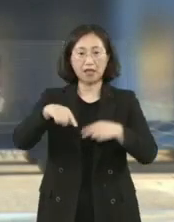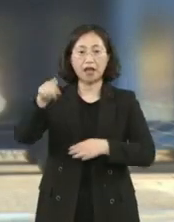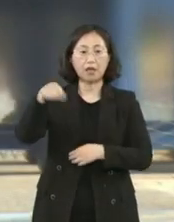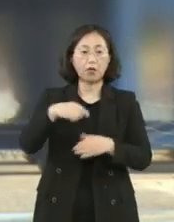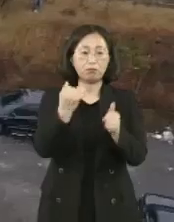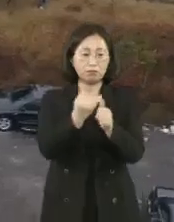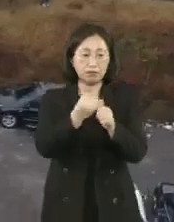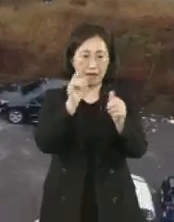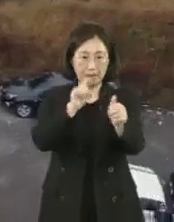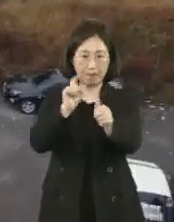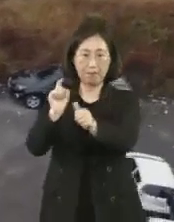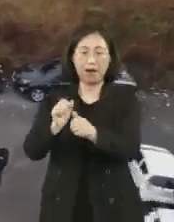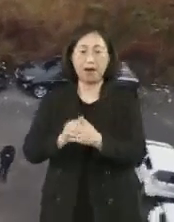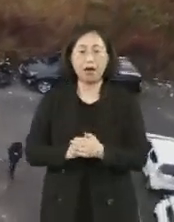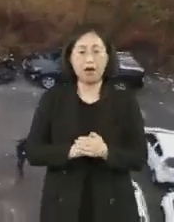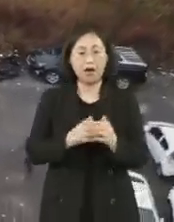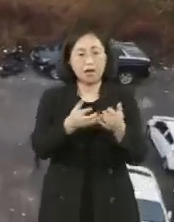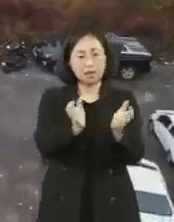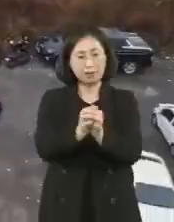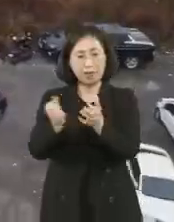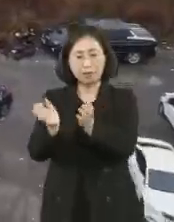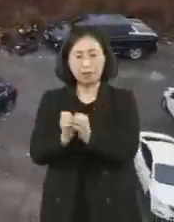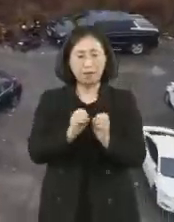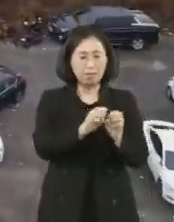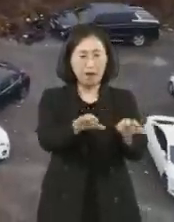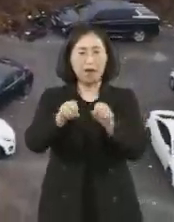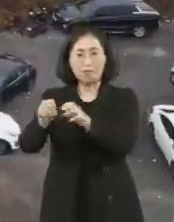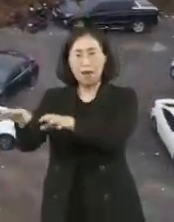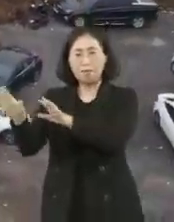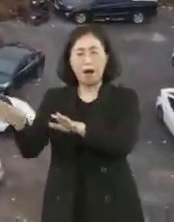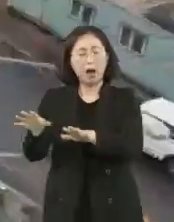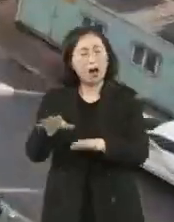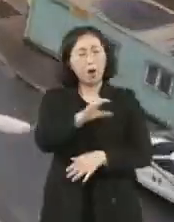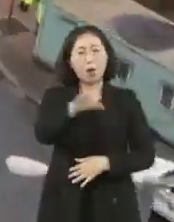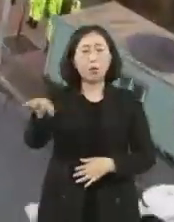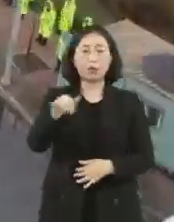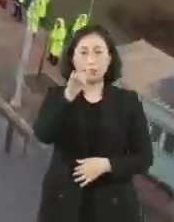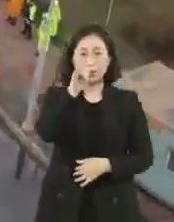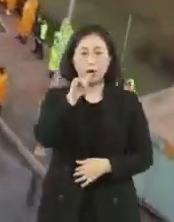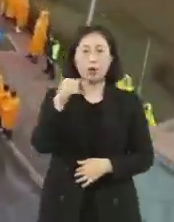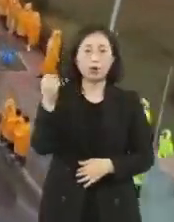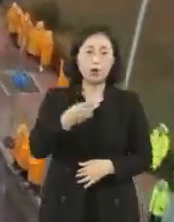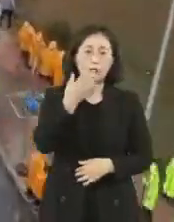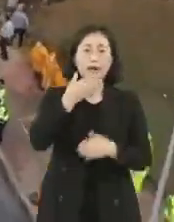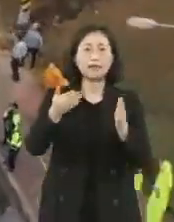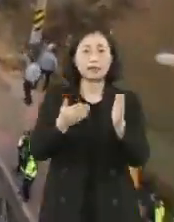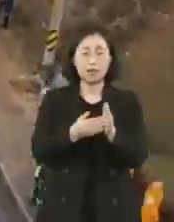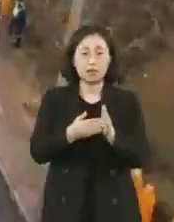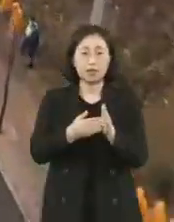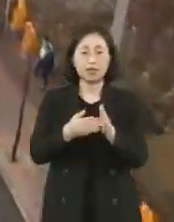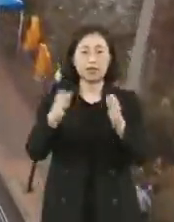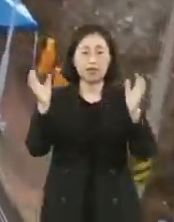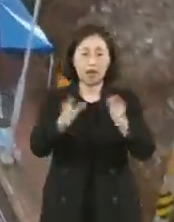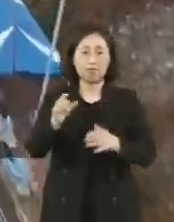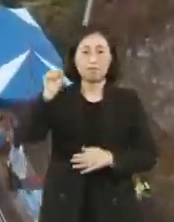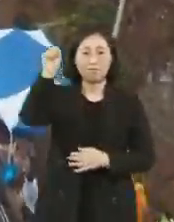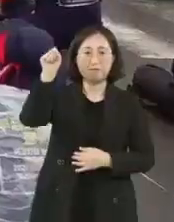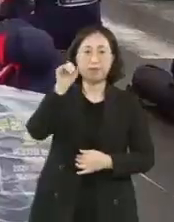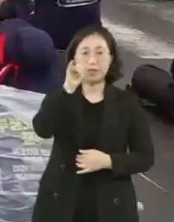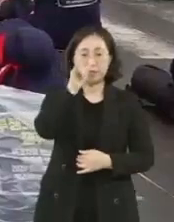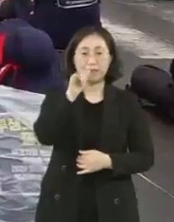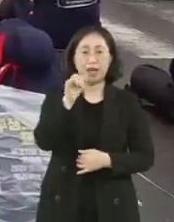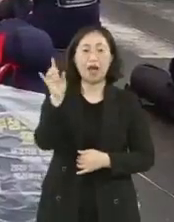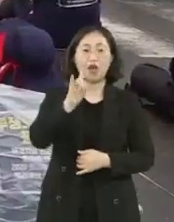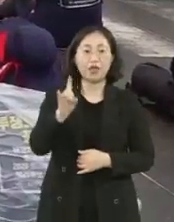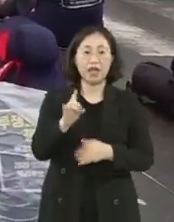받았습니다. 집단 감염의 내관이 곳곳에 도사리는 가운데 당진에서는 대규모 집회가 열렸습니다. 당진